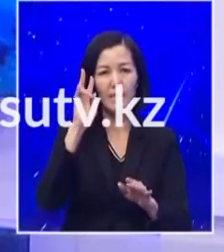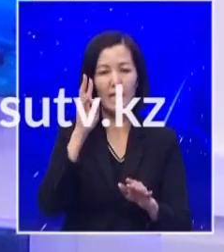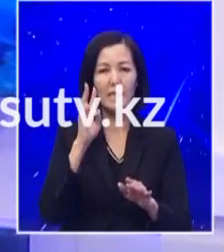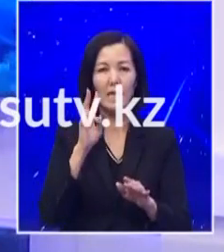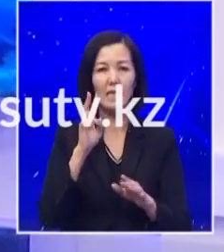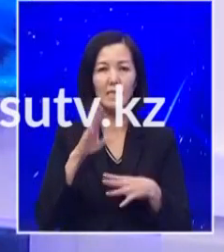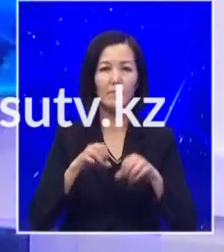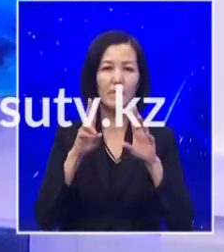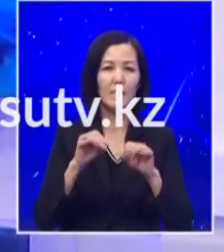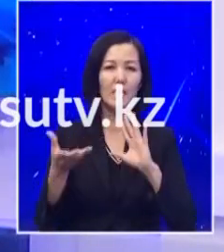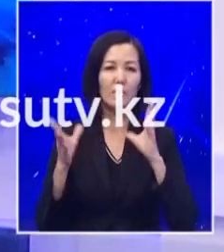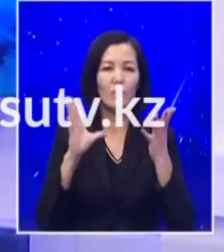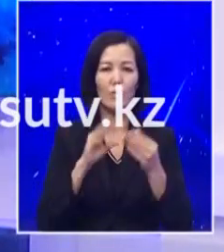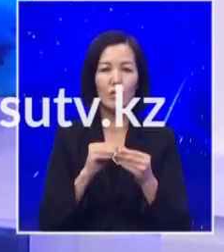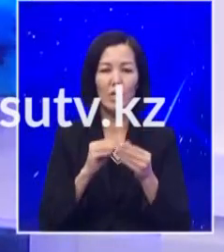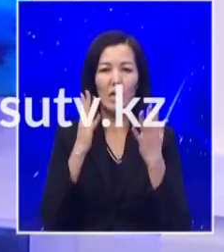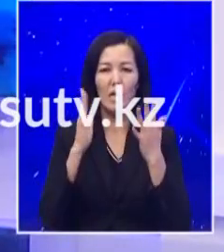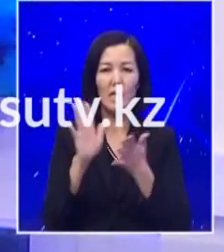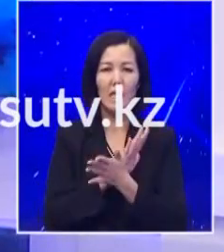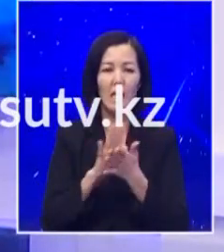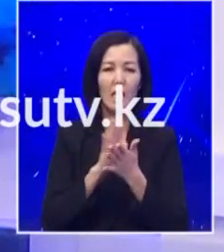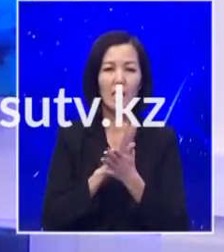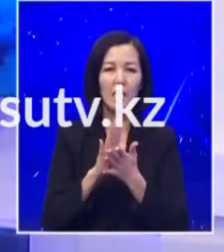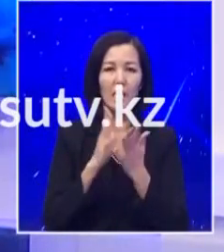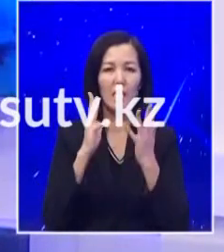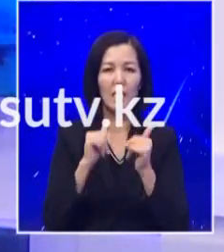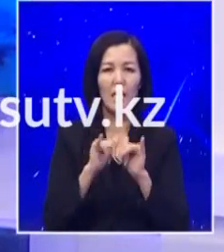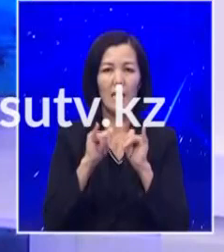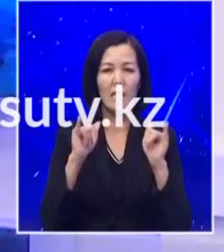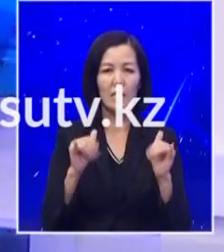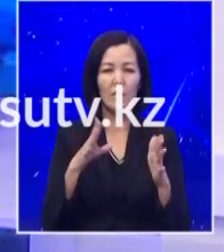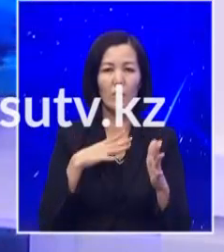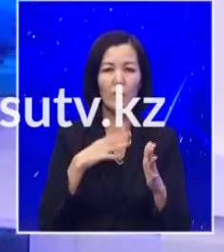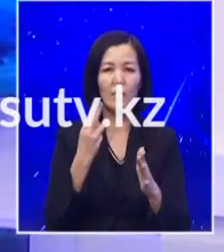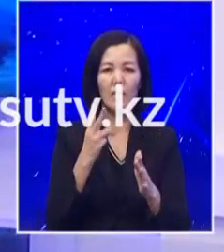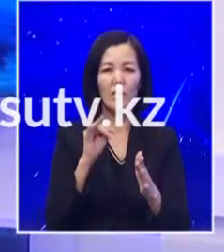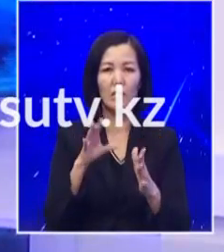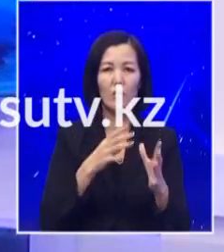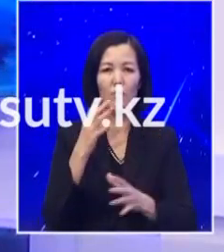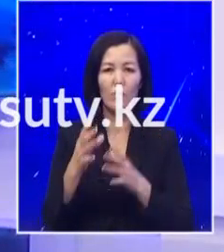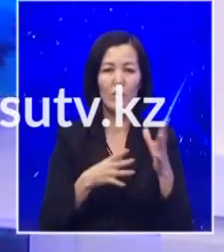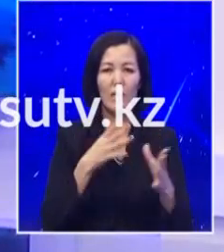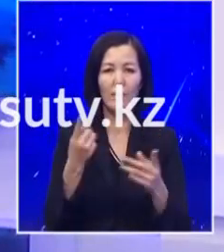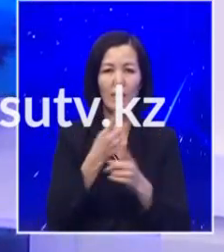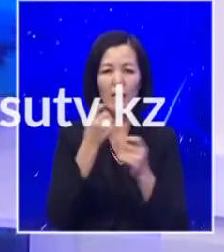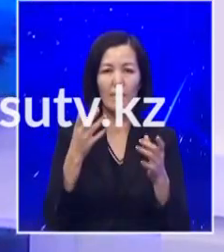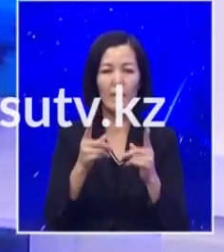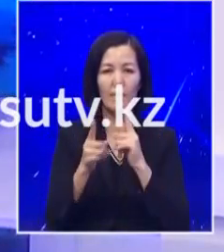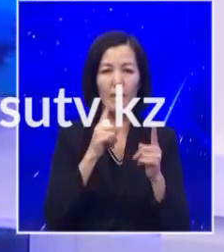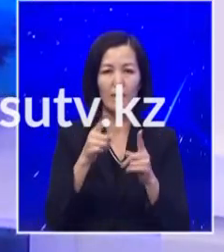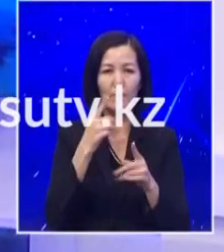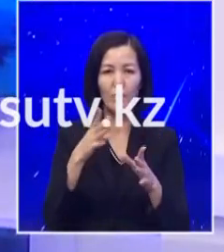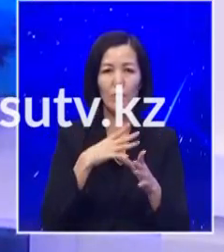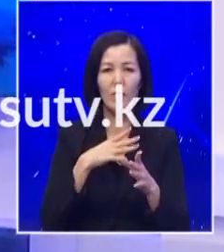мамандығы бойынша гранттар саны көбейді. Бұл жөнінде 2 сәуір бүкіл әлемдік аутизм мәселесі туралы ақпарат тарату күніне арналған брифингте мәлім